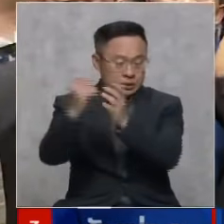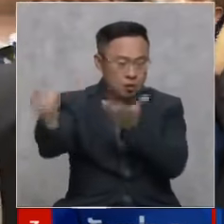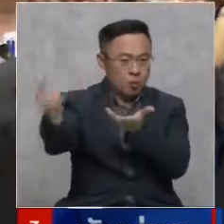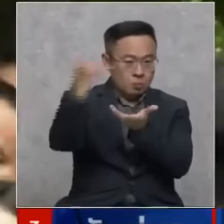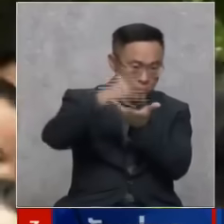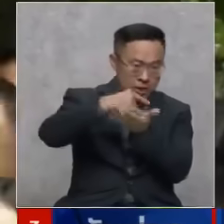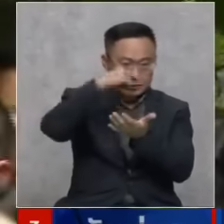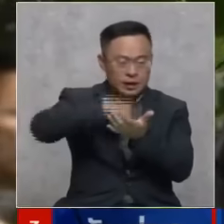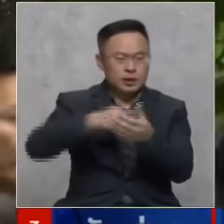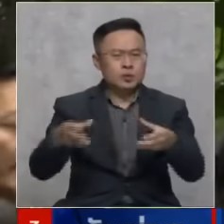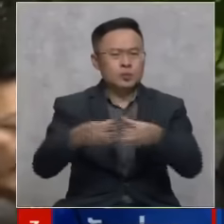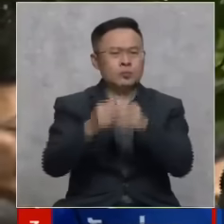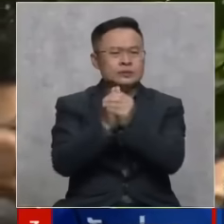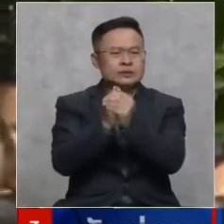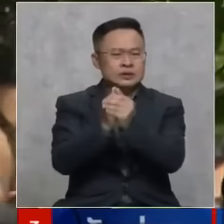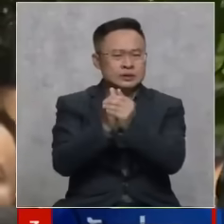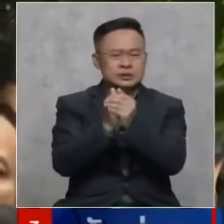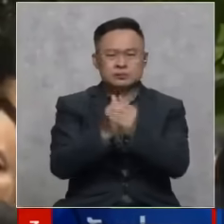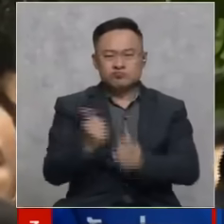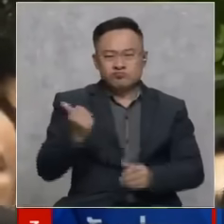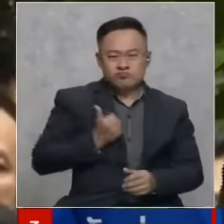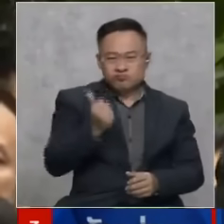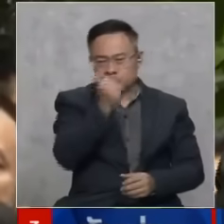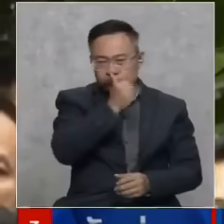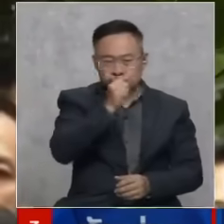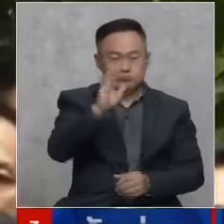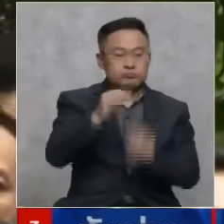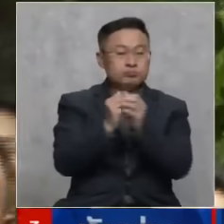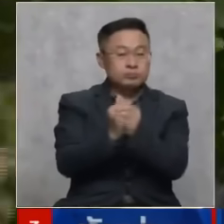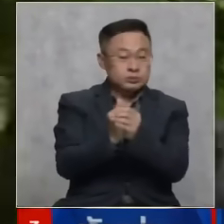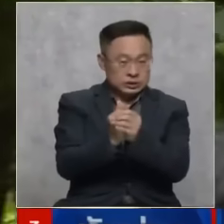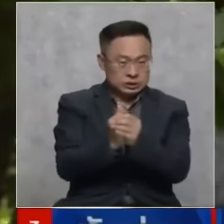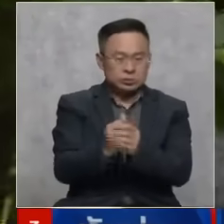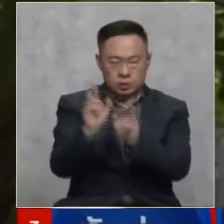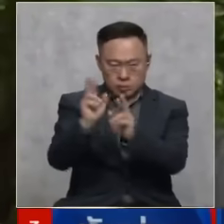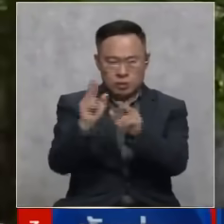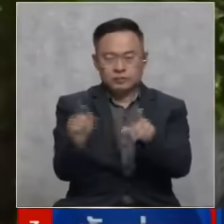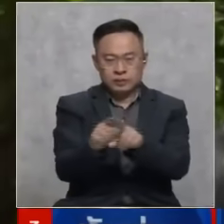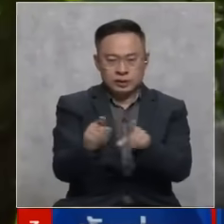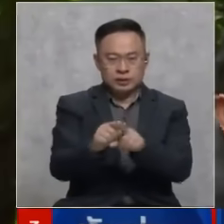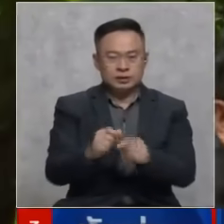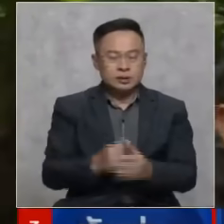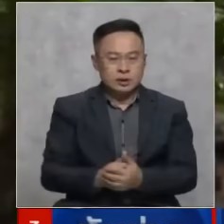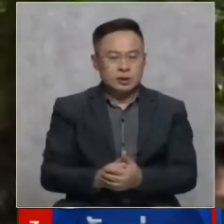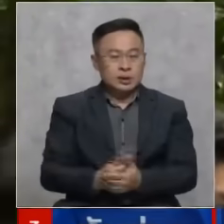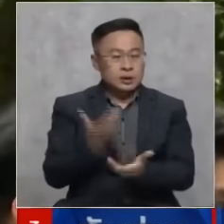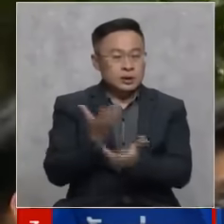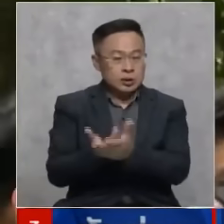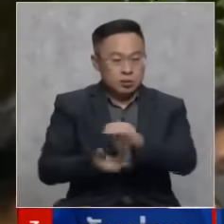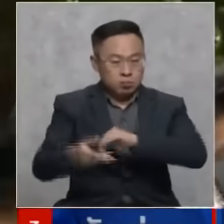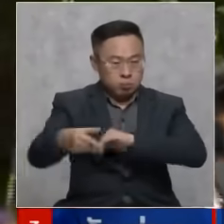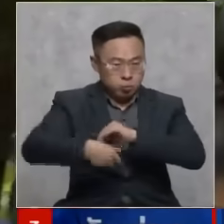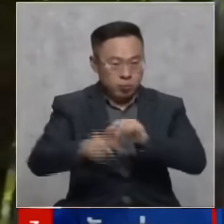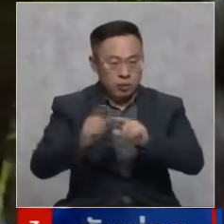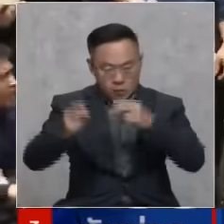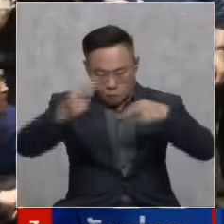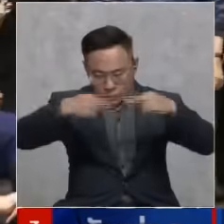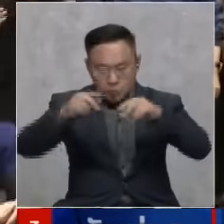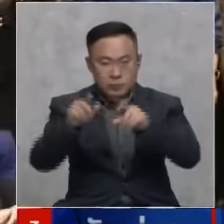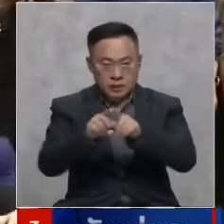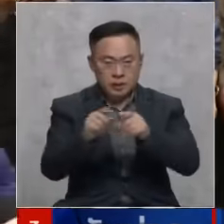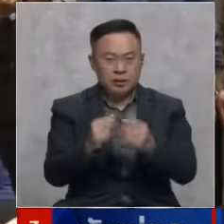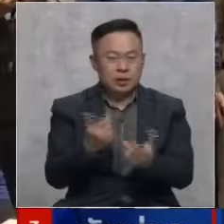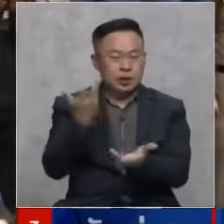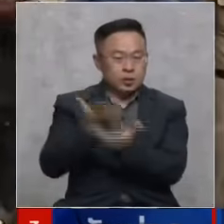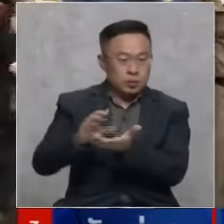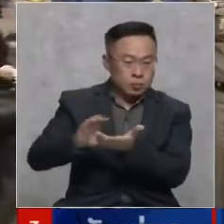นจีนเทาหรือเรื่องอื่นที่มันเกิดขึ้นไม่ดีไม่งามในบ้านเรานะคะเรื่องงบประมาณกับเรื่องของการเจริญเติบโตทางเศรษฐกิจนายกบอก